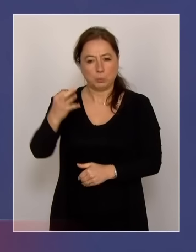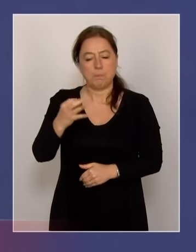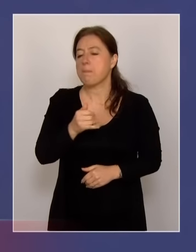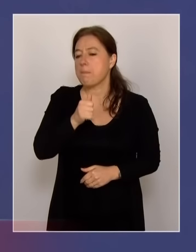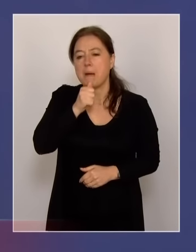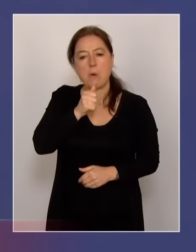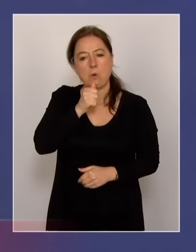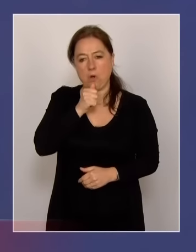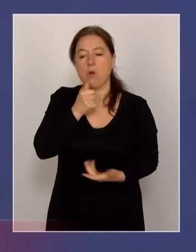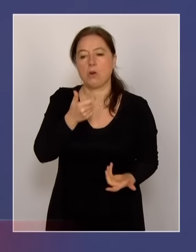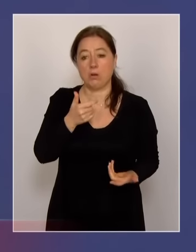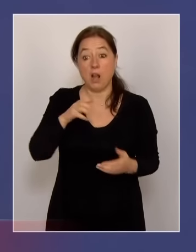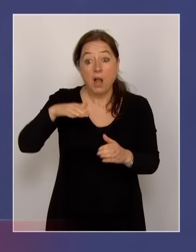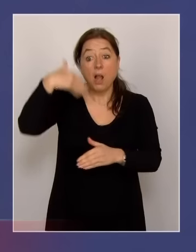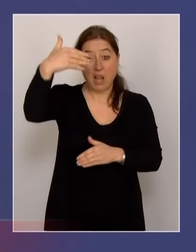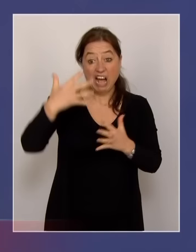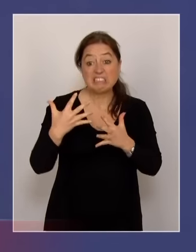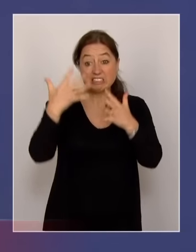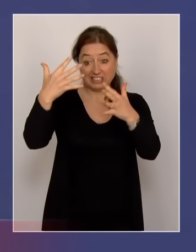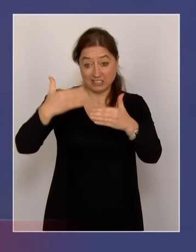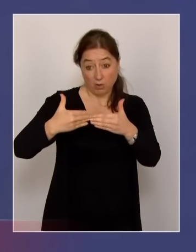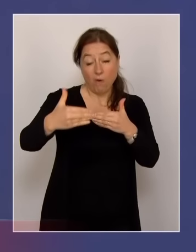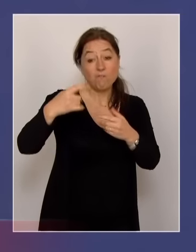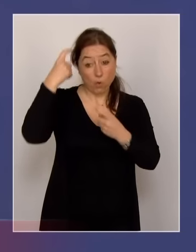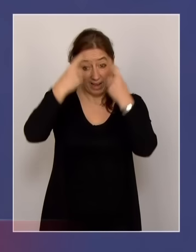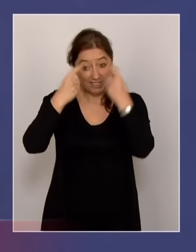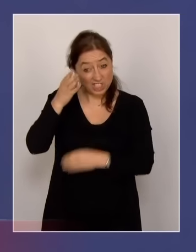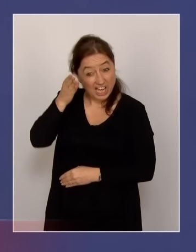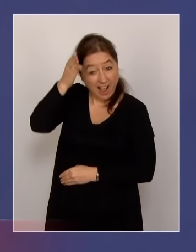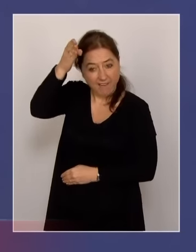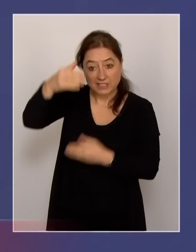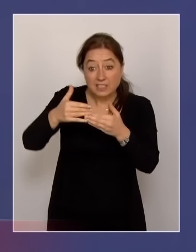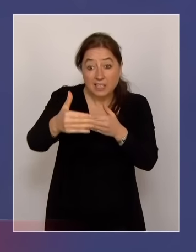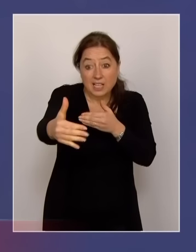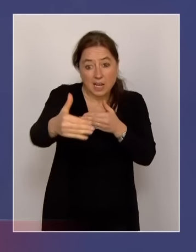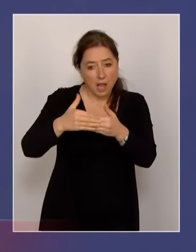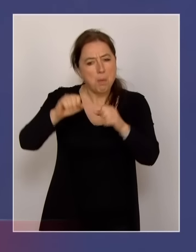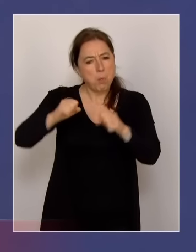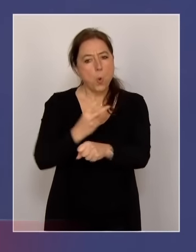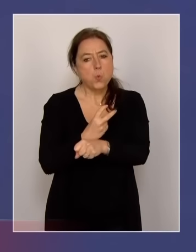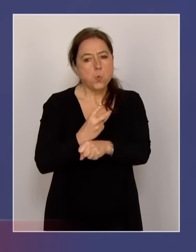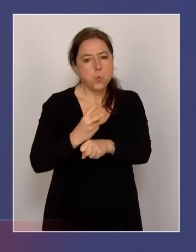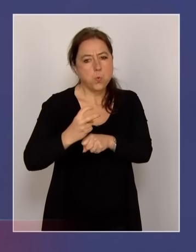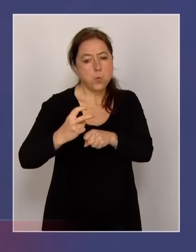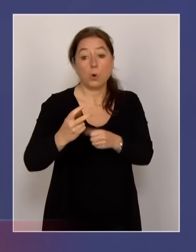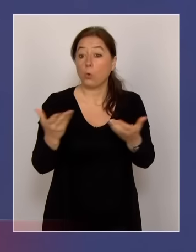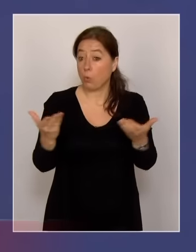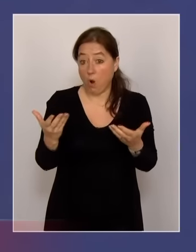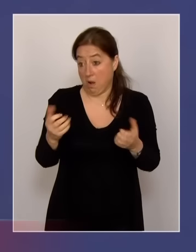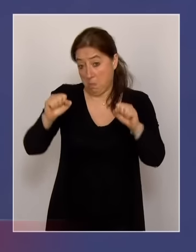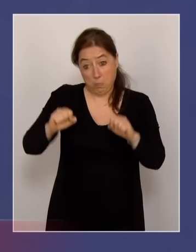prochaine décennie, parce que c'est cet horizon-là qu'il nous faut saisir, le risque est immense d'être